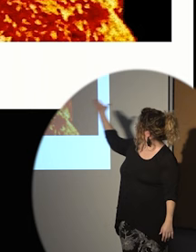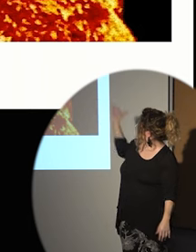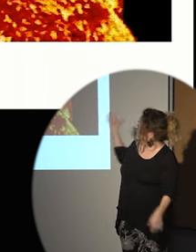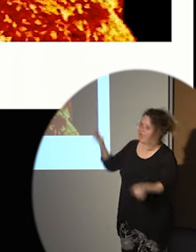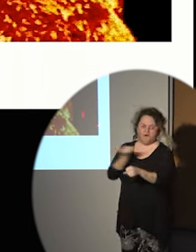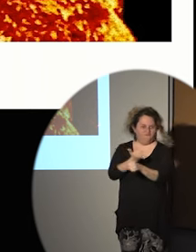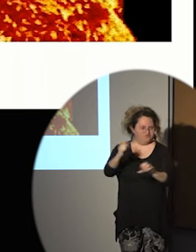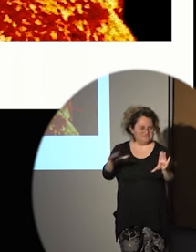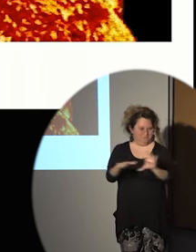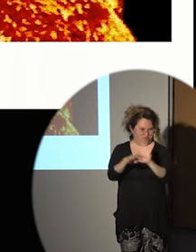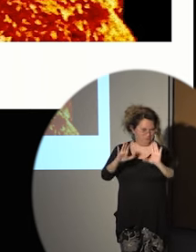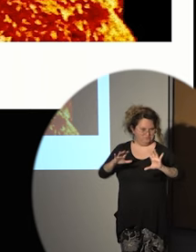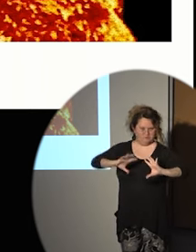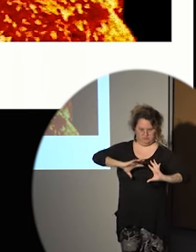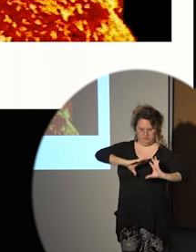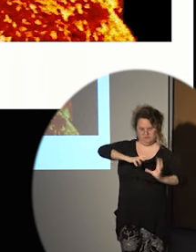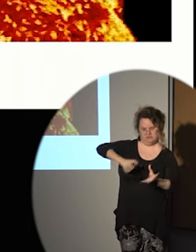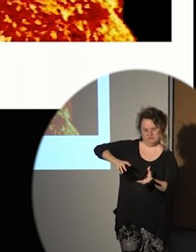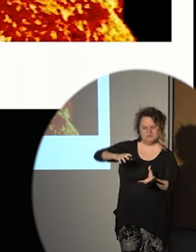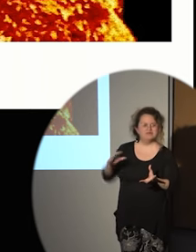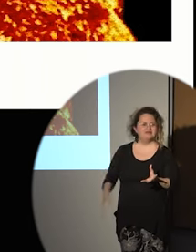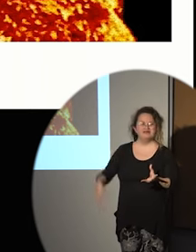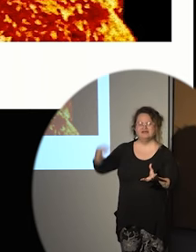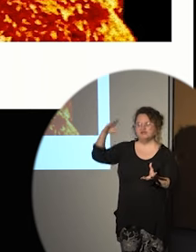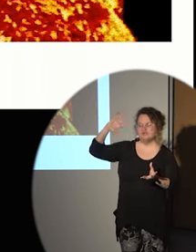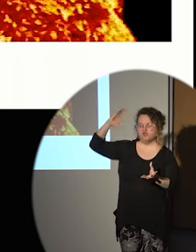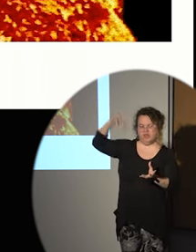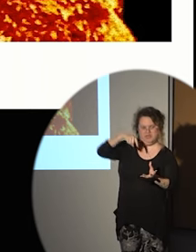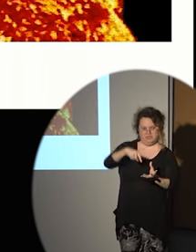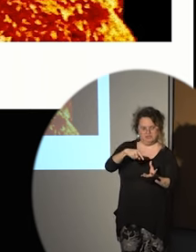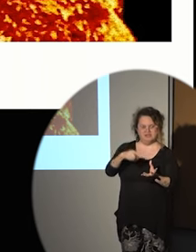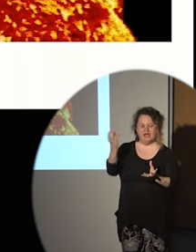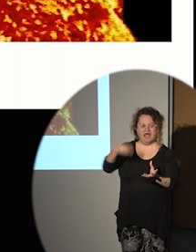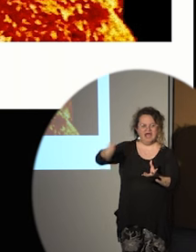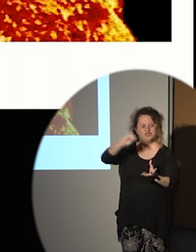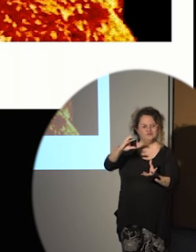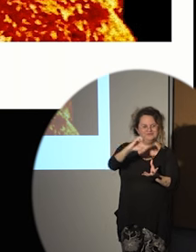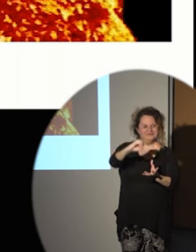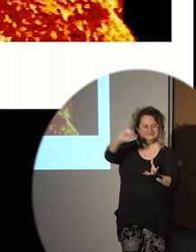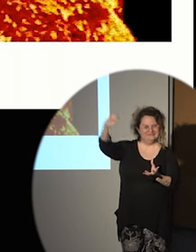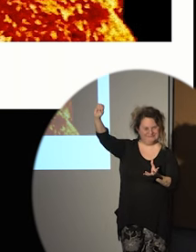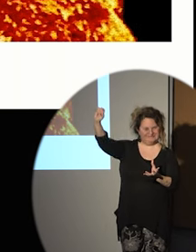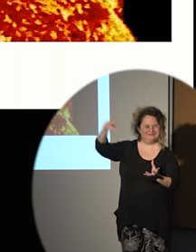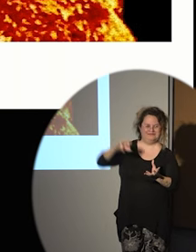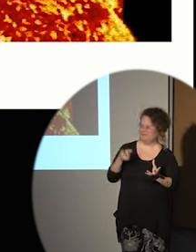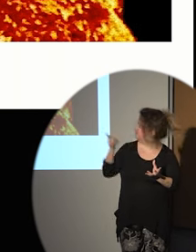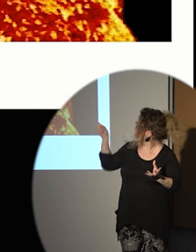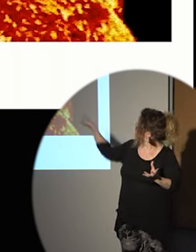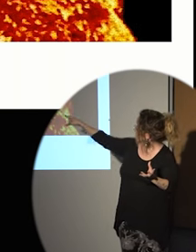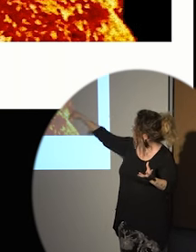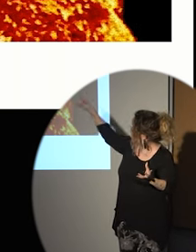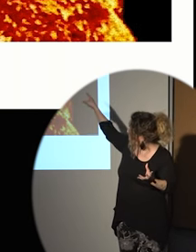Soleil, sur lequel on a superposé les planètes. Vous reconnaissez Jupiter, Saturne, Uranus et